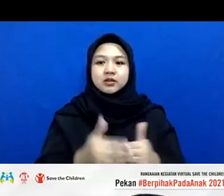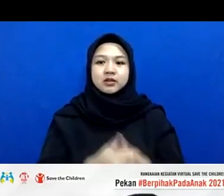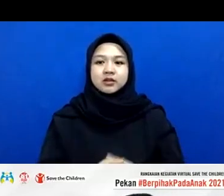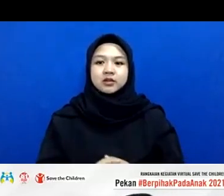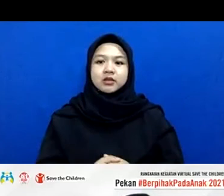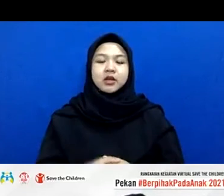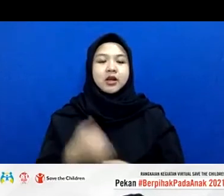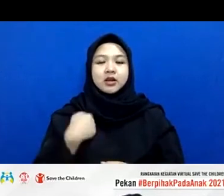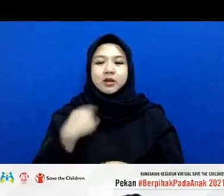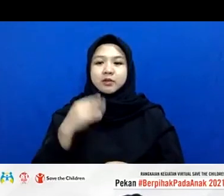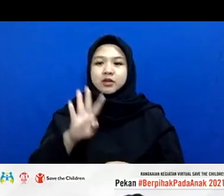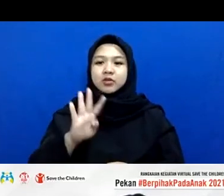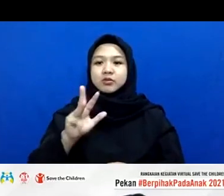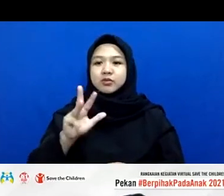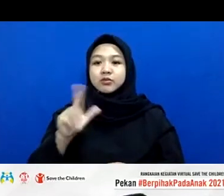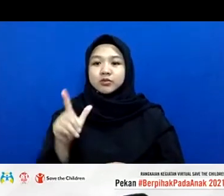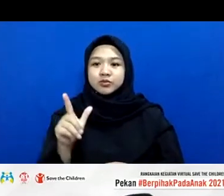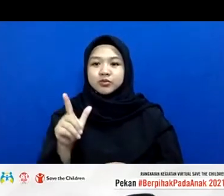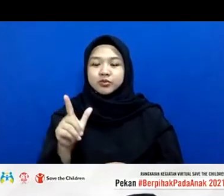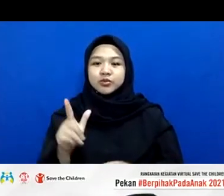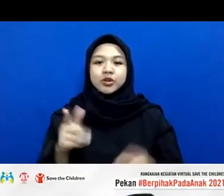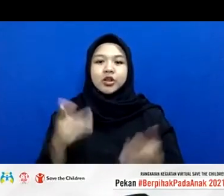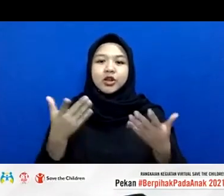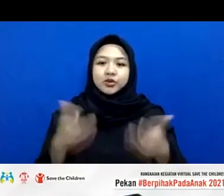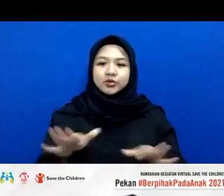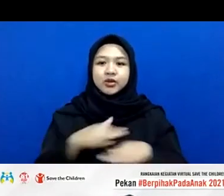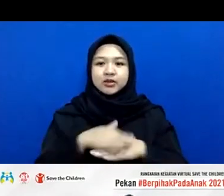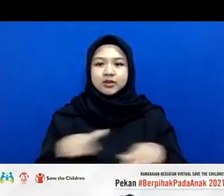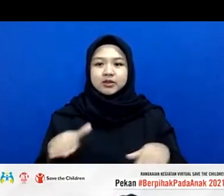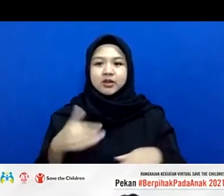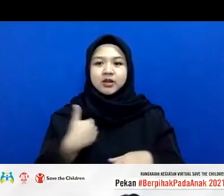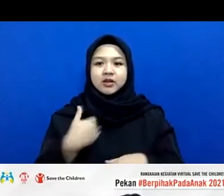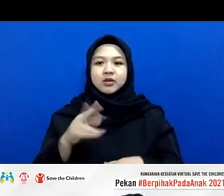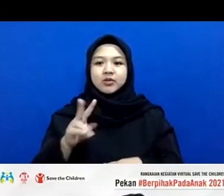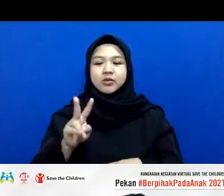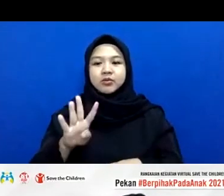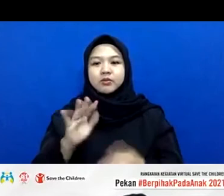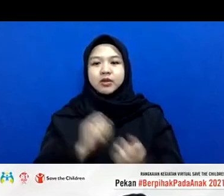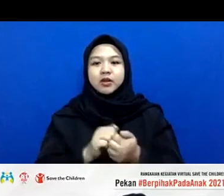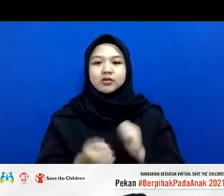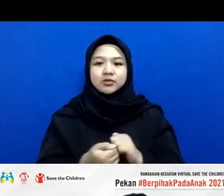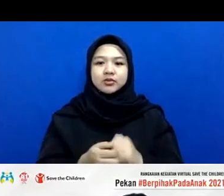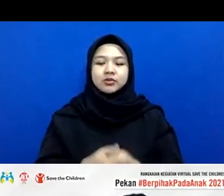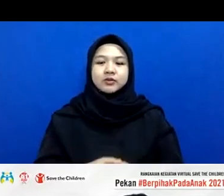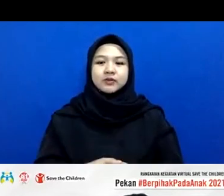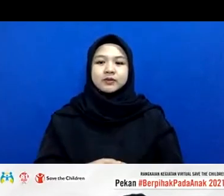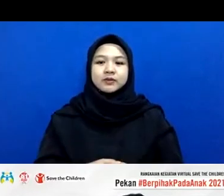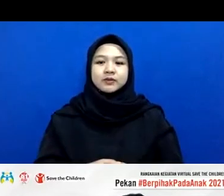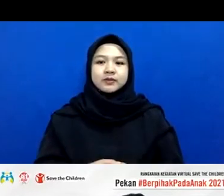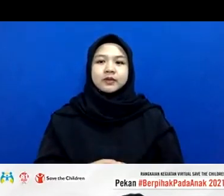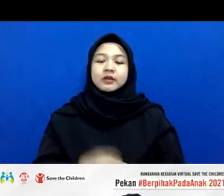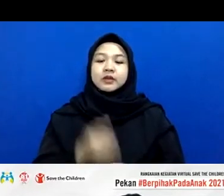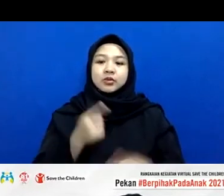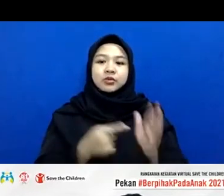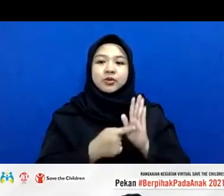ada 497, yang sudah selesai itu ada 24 kasus. Itu menunjukkan